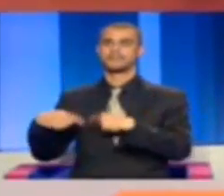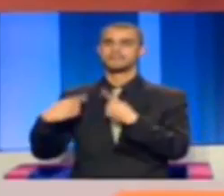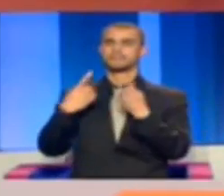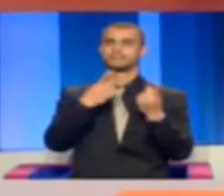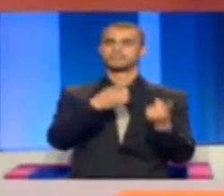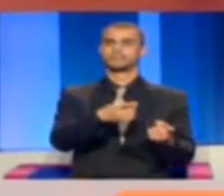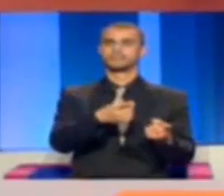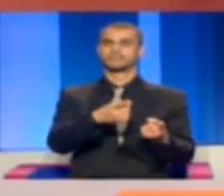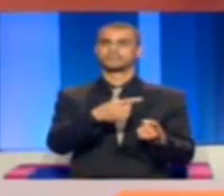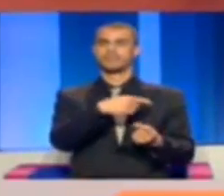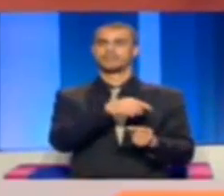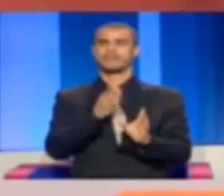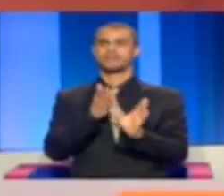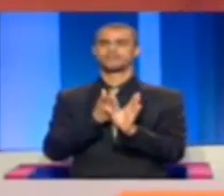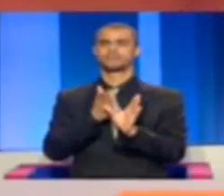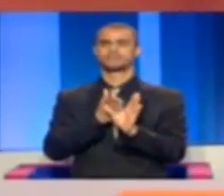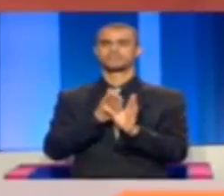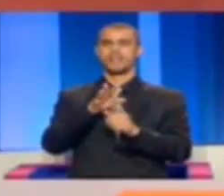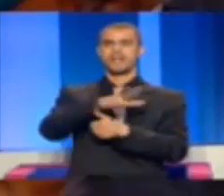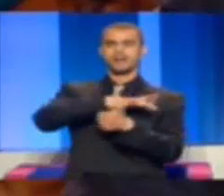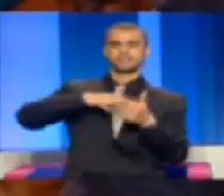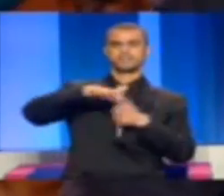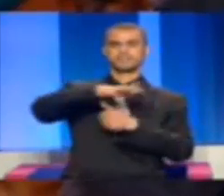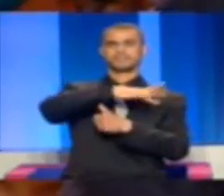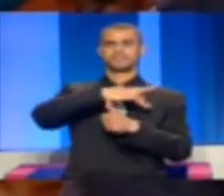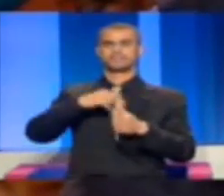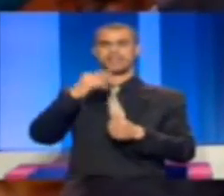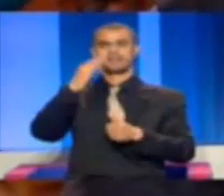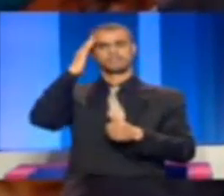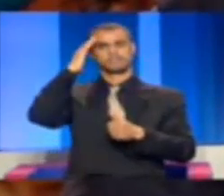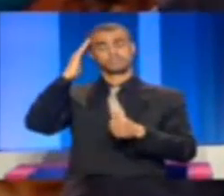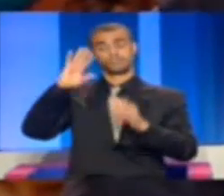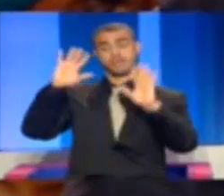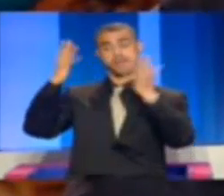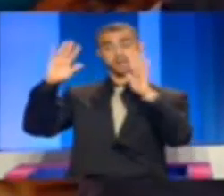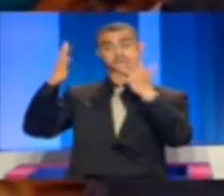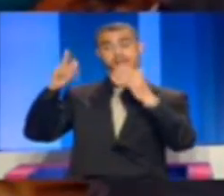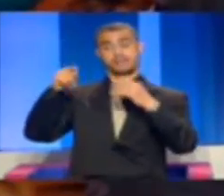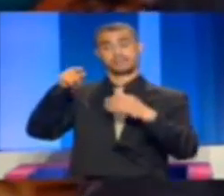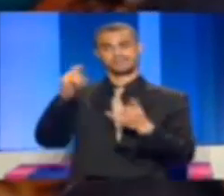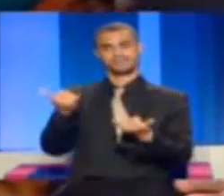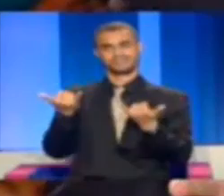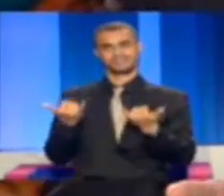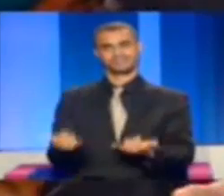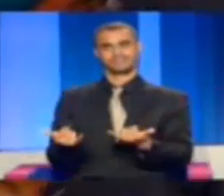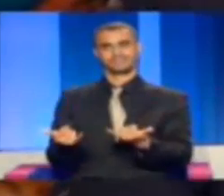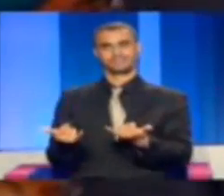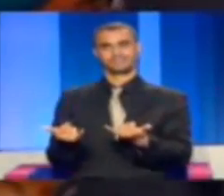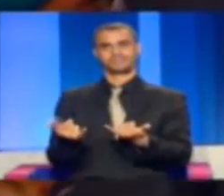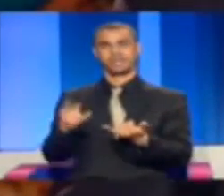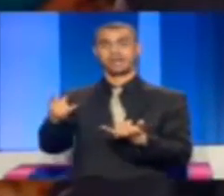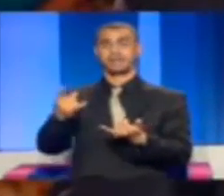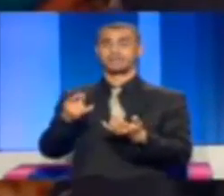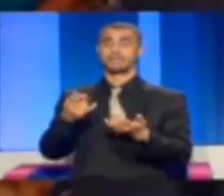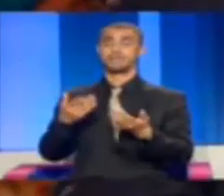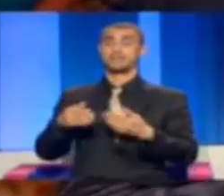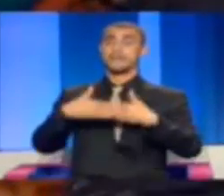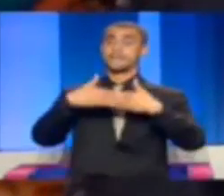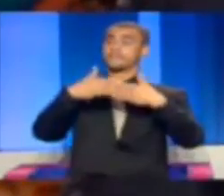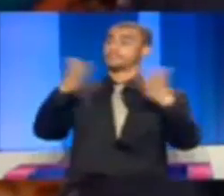الرحيم العطري للتعليق على ما جاء في الشهادة. شكرا لإيمان وأحييك عاليا أولا لأنك فتحت مساحة